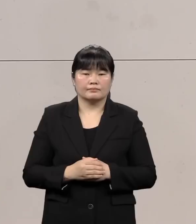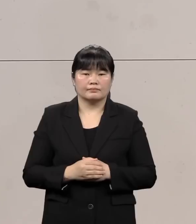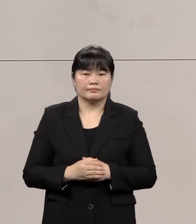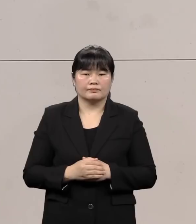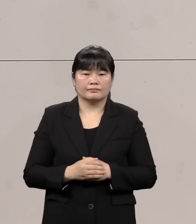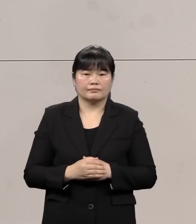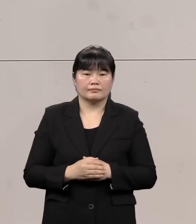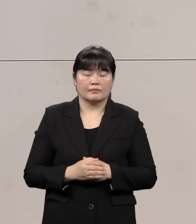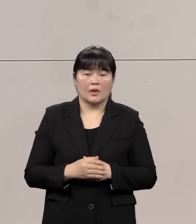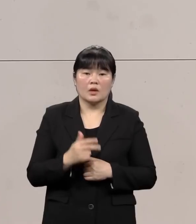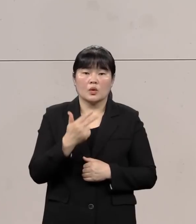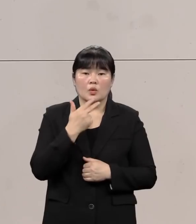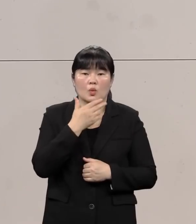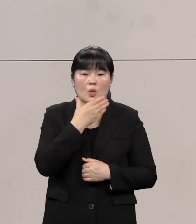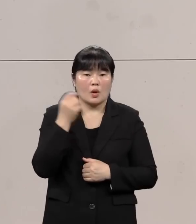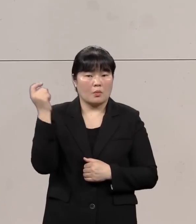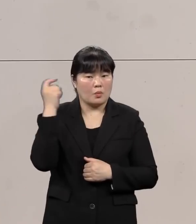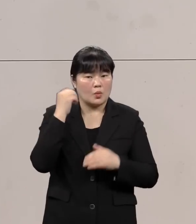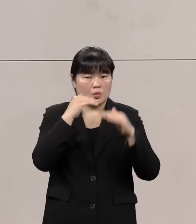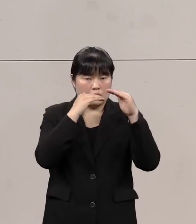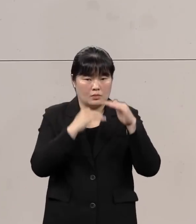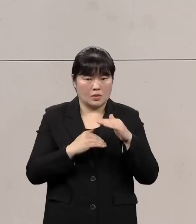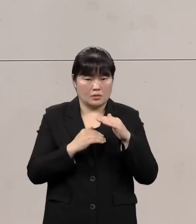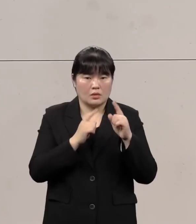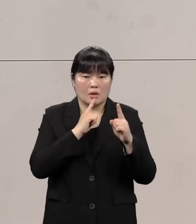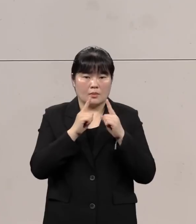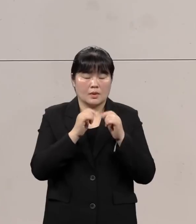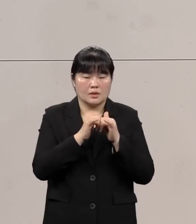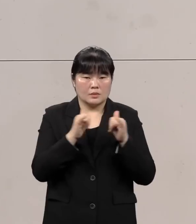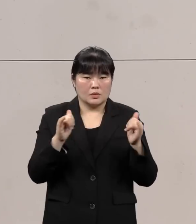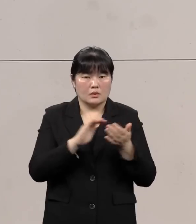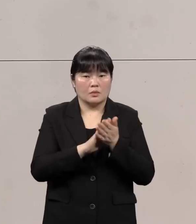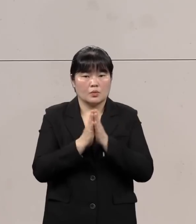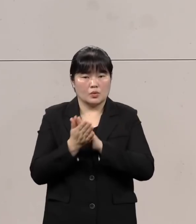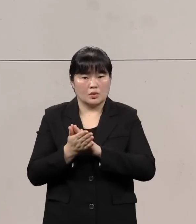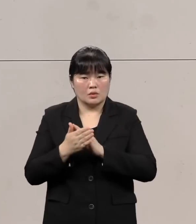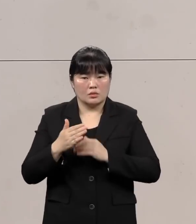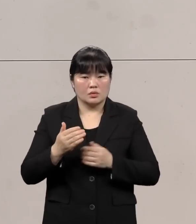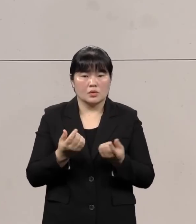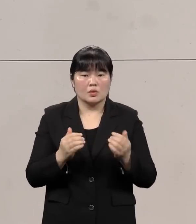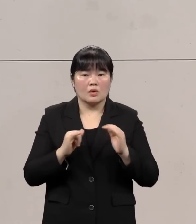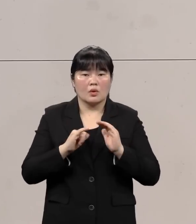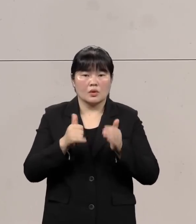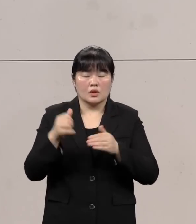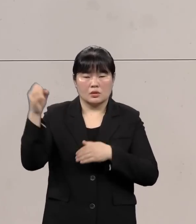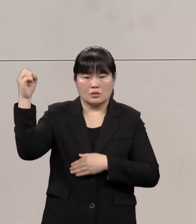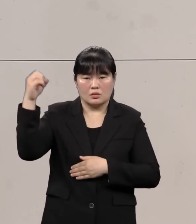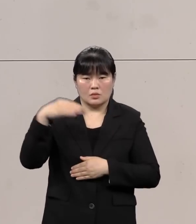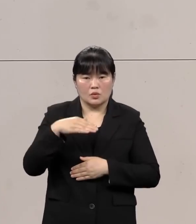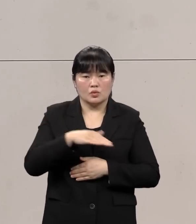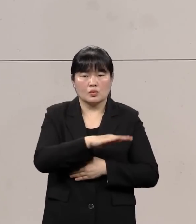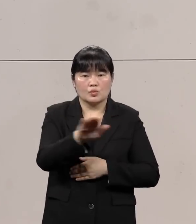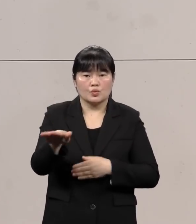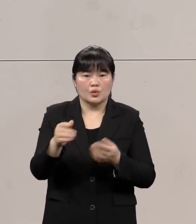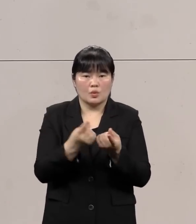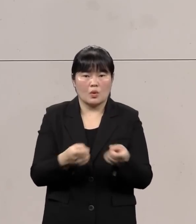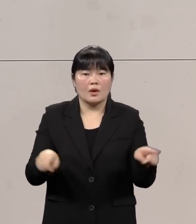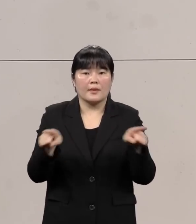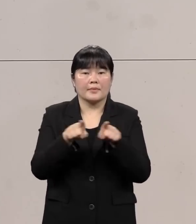말씀이 사람이 되시어 세상의 빛으로서 우리 가운데 우리와 함께 계시기 때문입니다